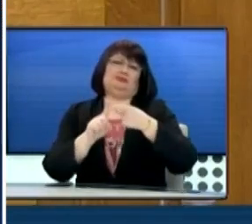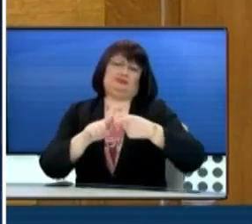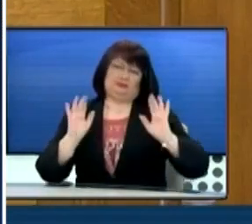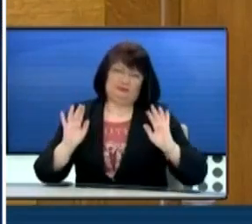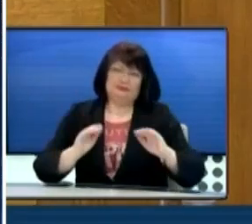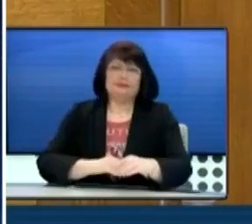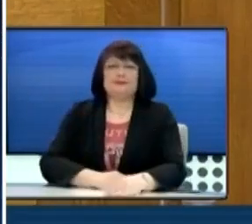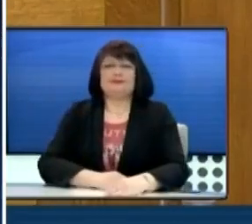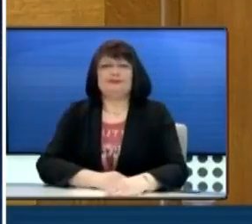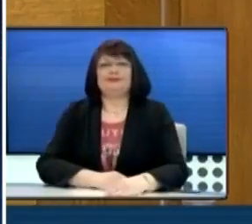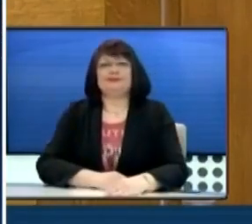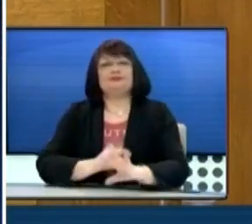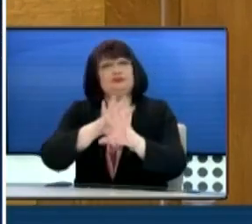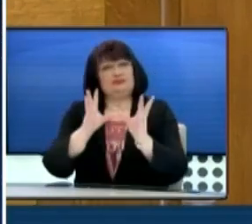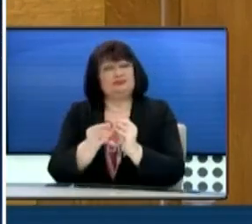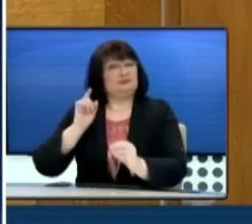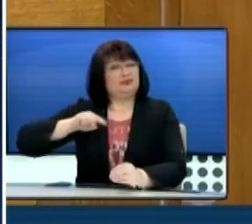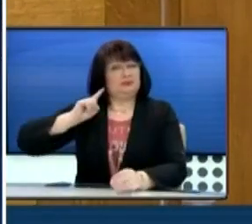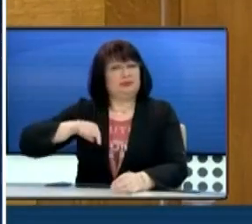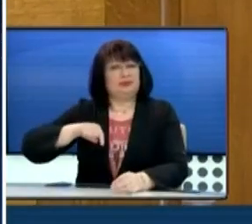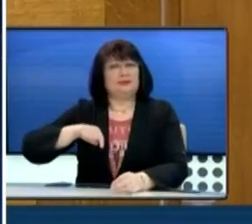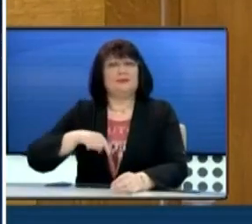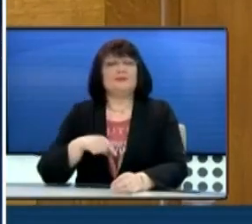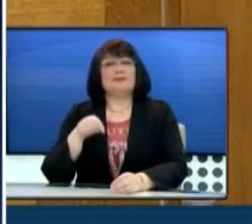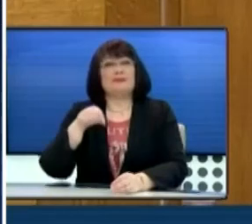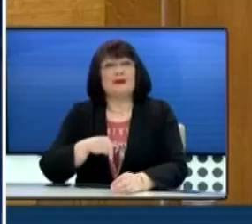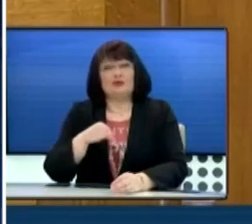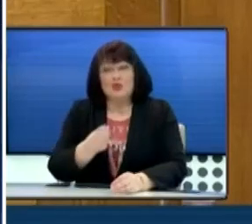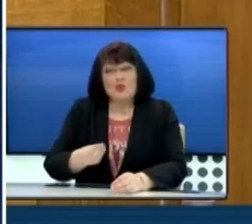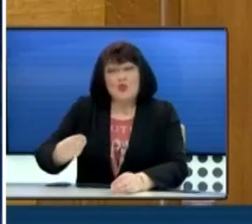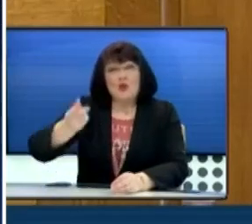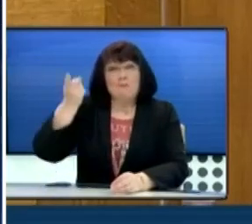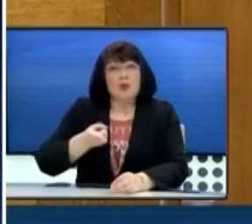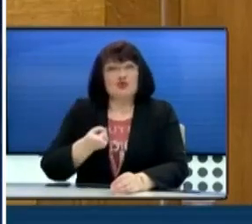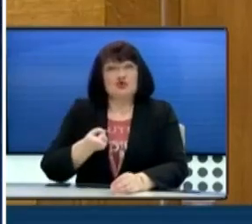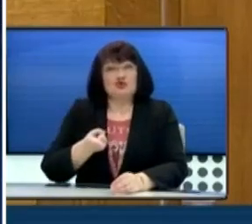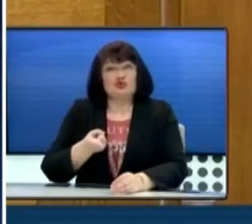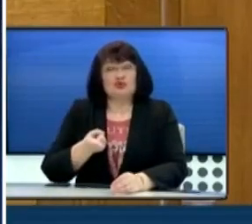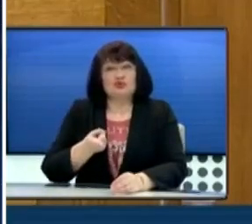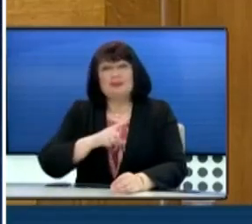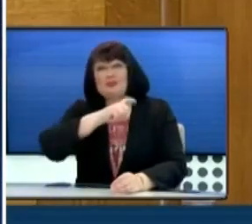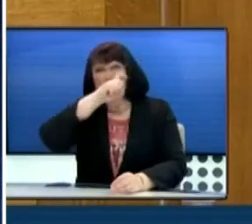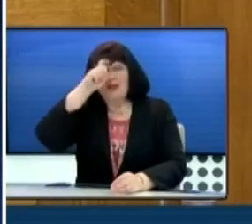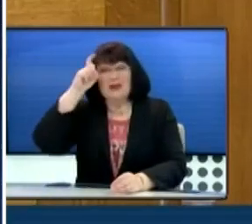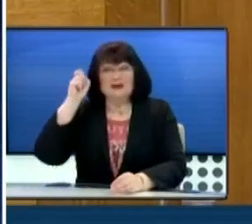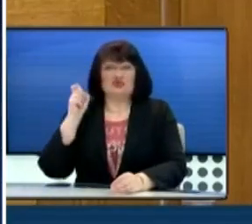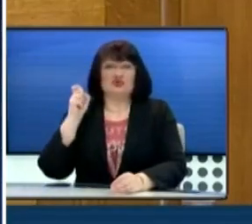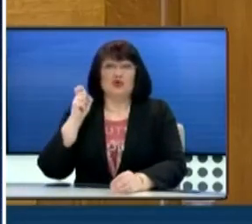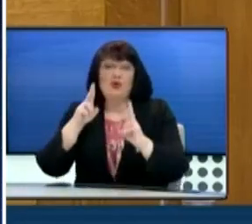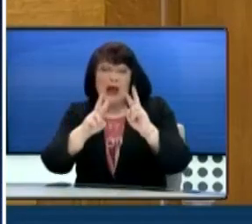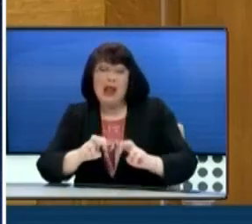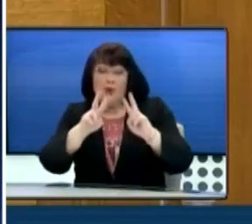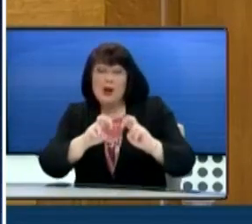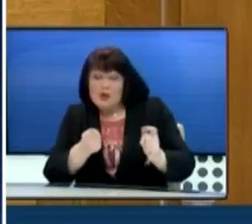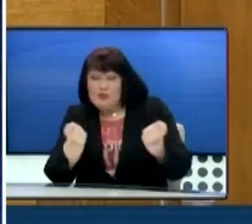δίμηνο για την κρίση αυτή την οποία βιώνουμε. Είπε, εξέφρασε την ελπίδα να είναι το τελευταίο αυτό το κρίσιμο δίμηνο για την